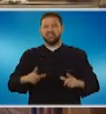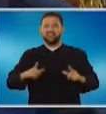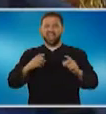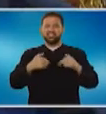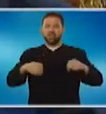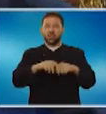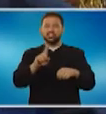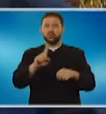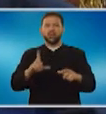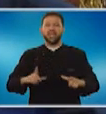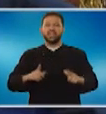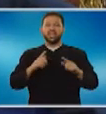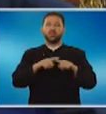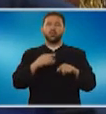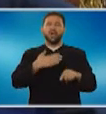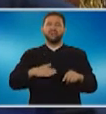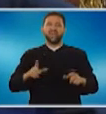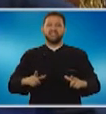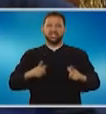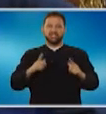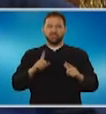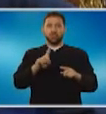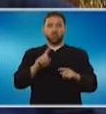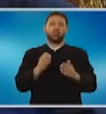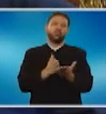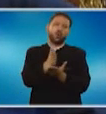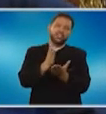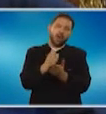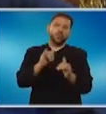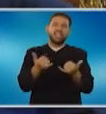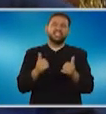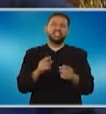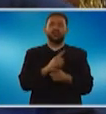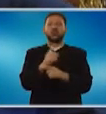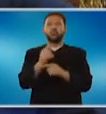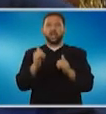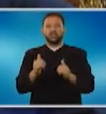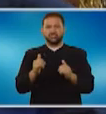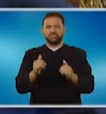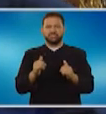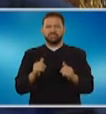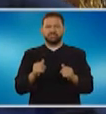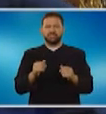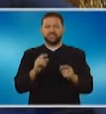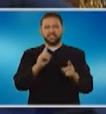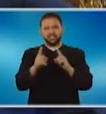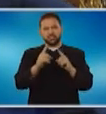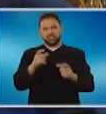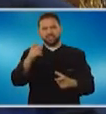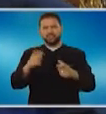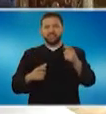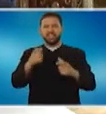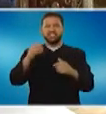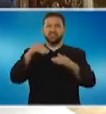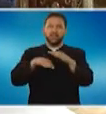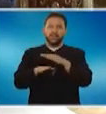vrea să le trăim. Nu totdeauna se întâmplă lucrurile acestea. Vorbim de stiluri, vorbim de nuanțe, vorbim de